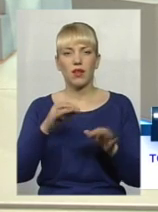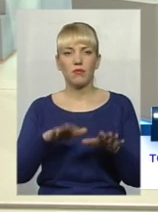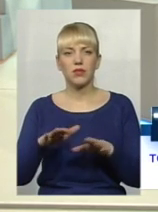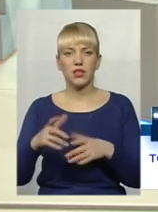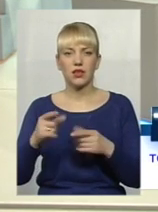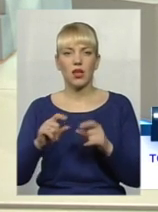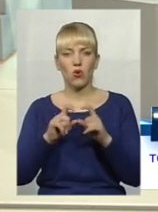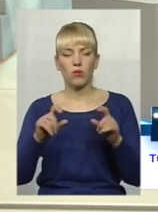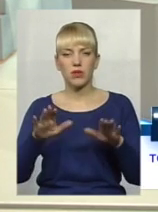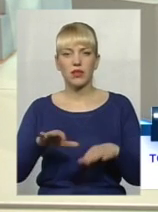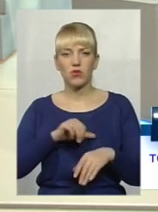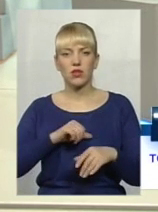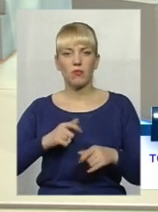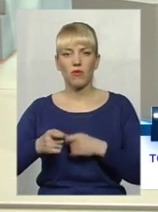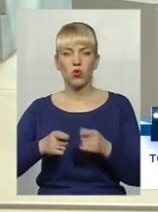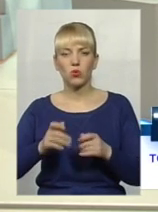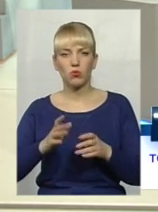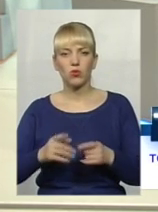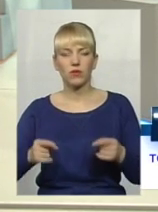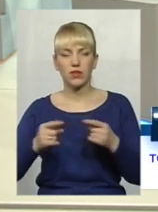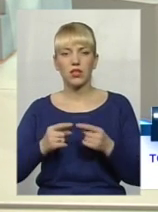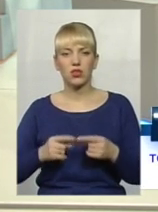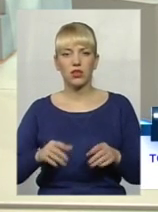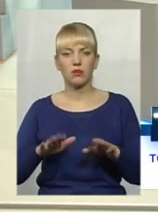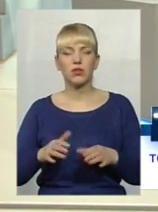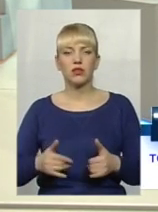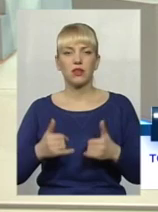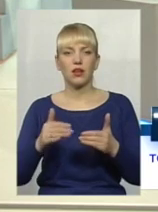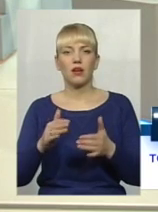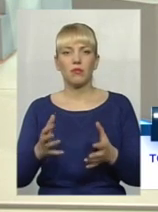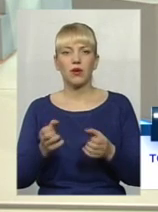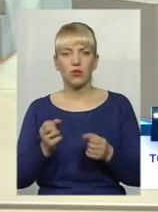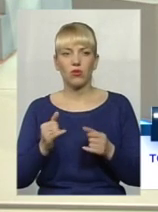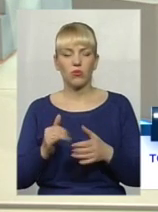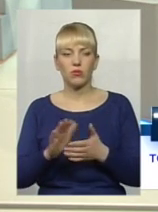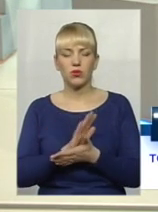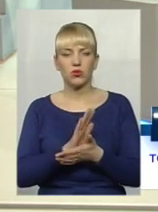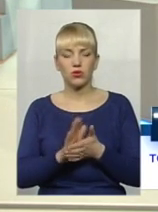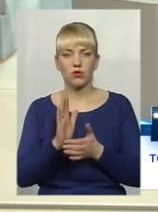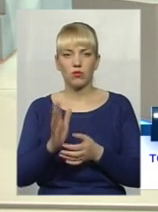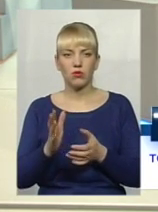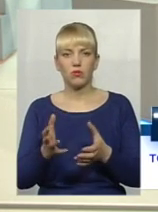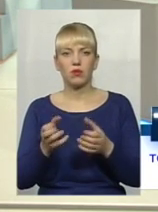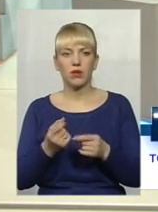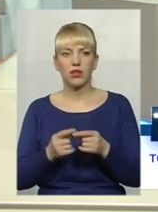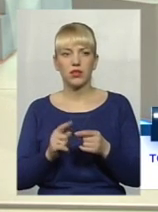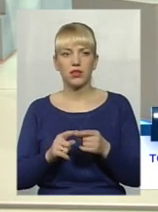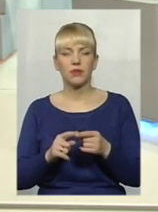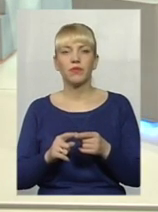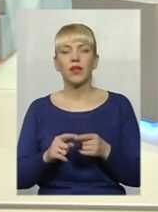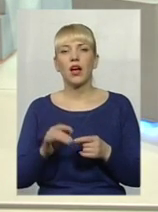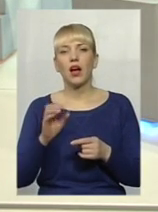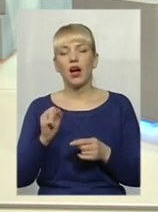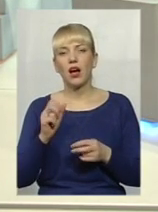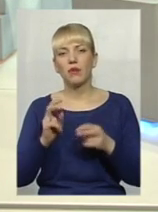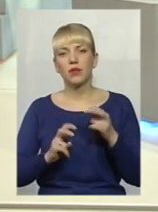орган місцевого самоврядування буде визначати місця для прийому, і безкоштовно населення будуть такі лампи прийматись. А підприємство організації,